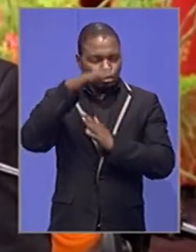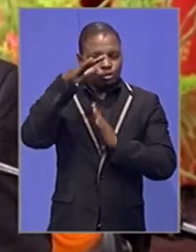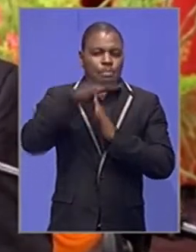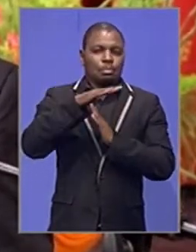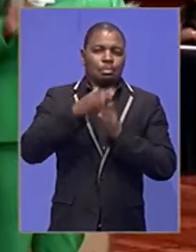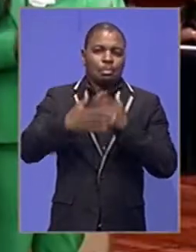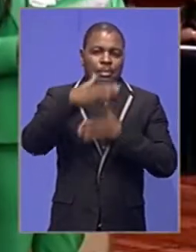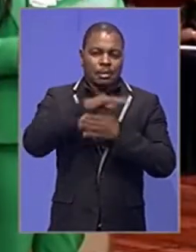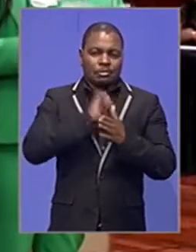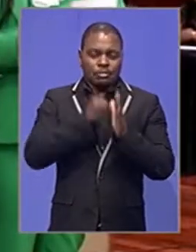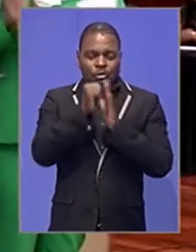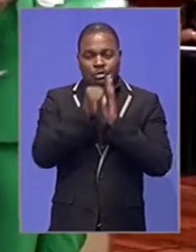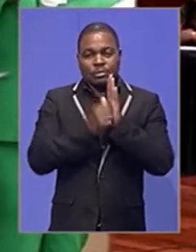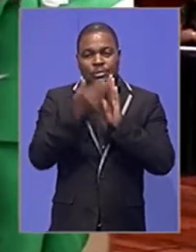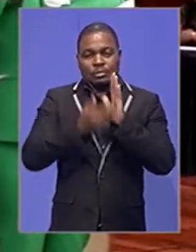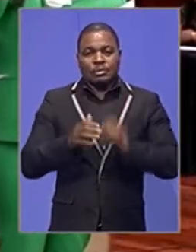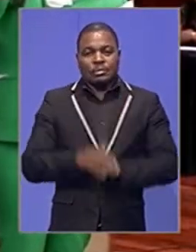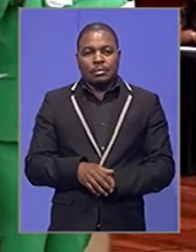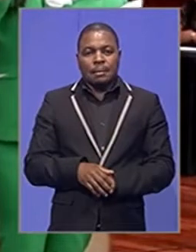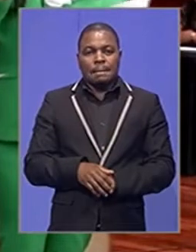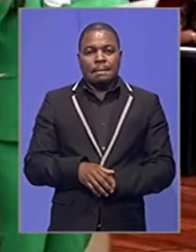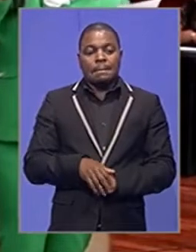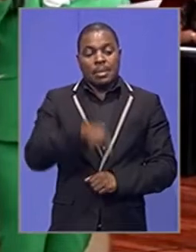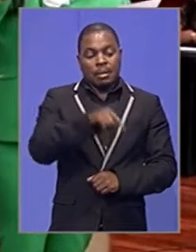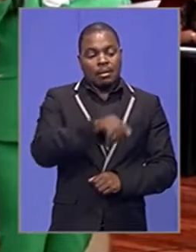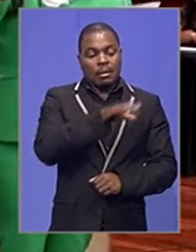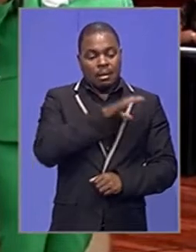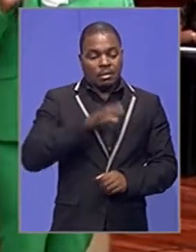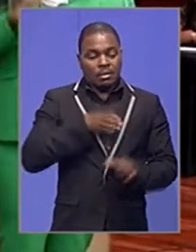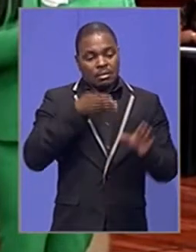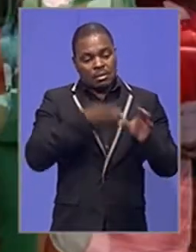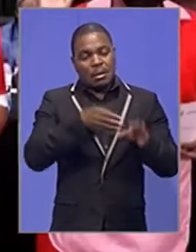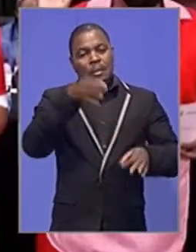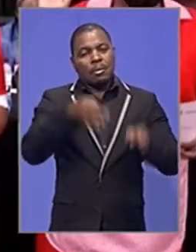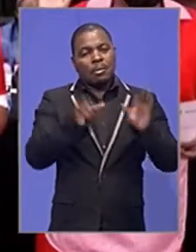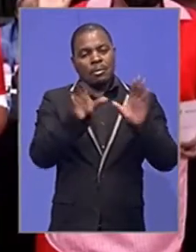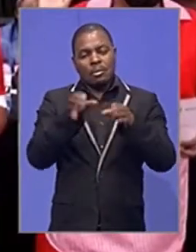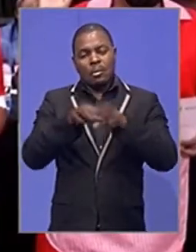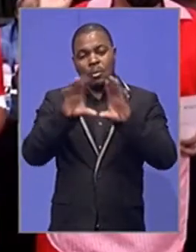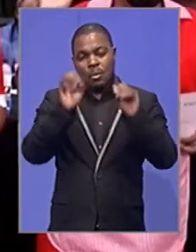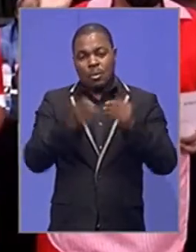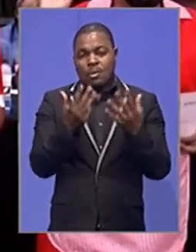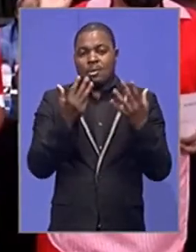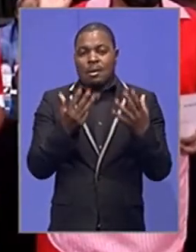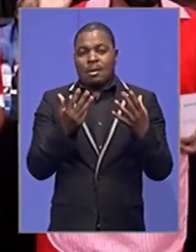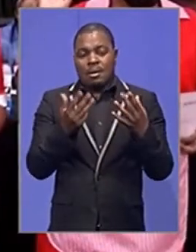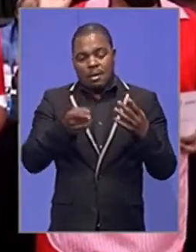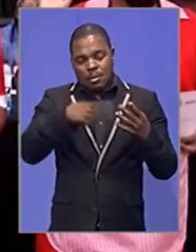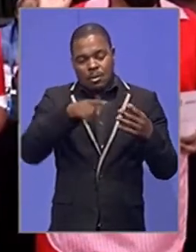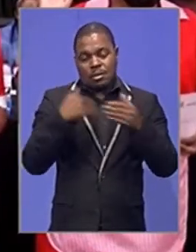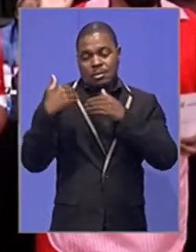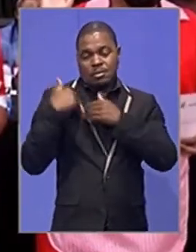agenda. Lekgotla la masepala la Mangaung le akaretsa makoko a dipolotiki a le 9 a tlileng go tsamaisa